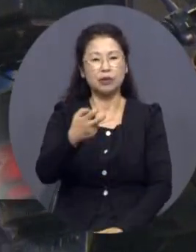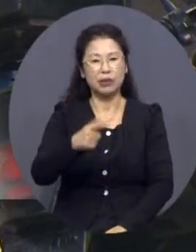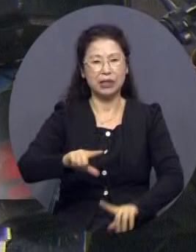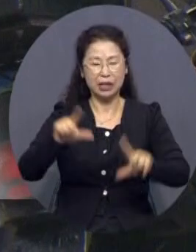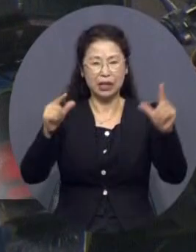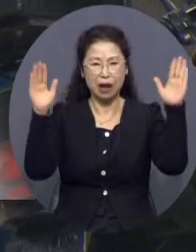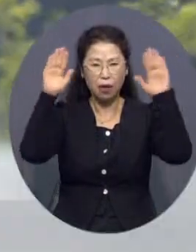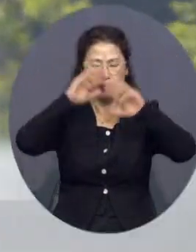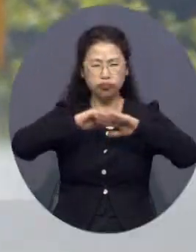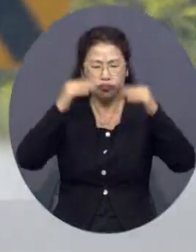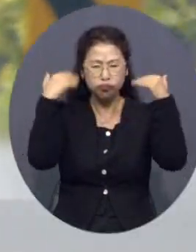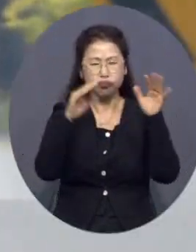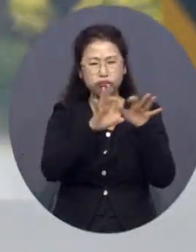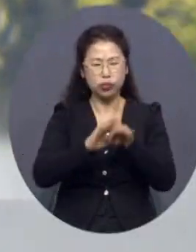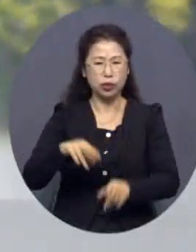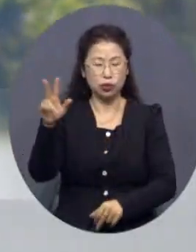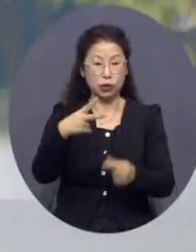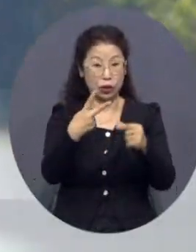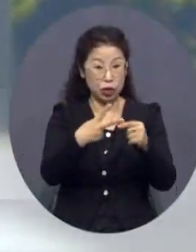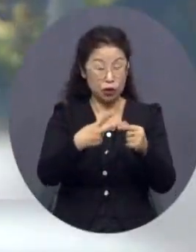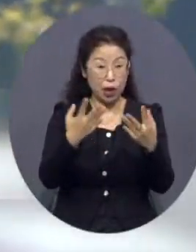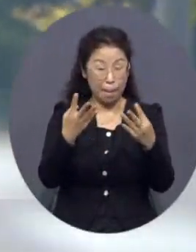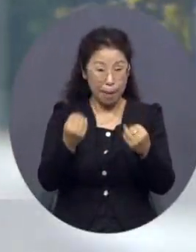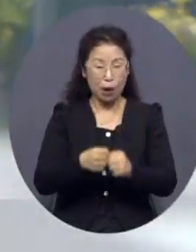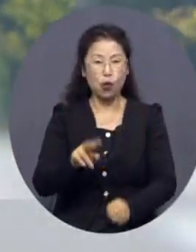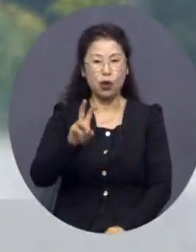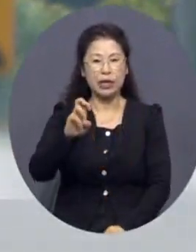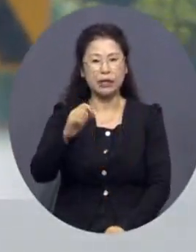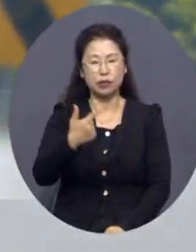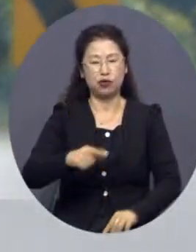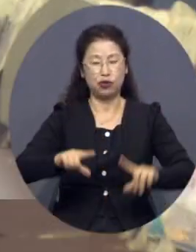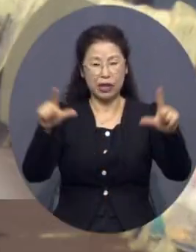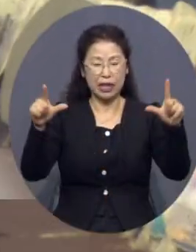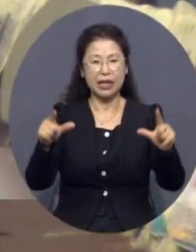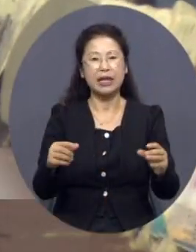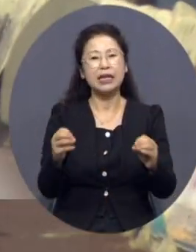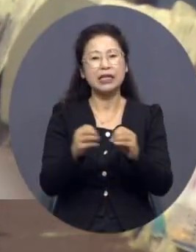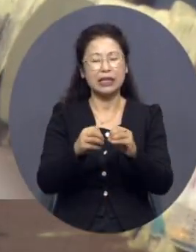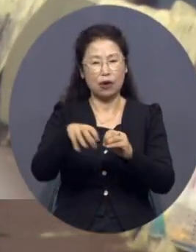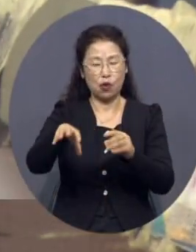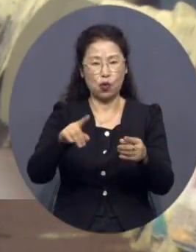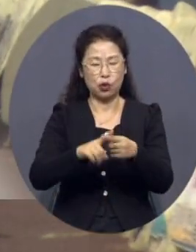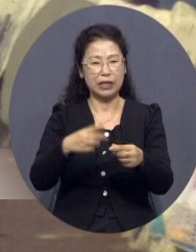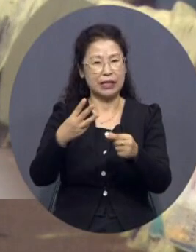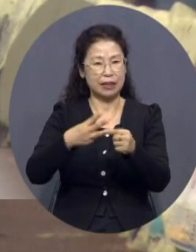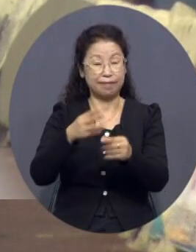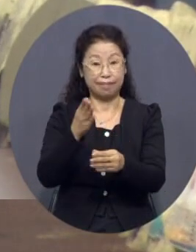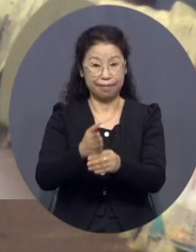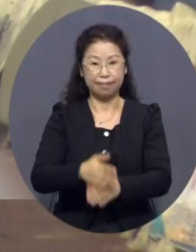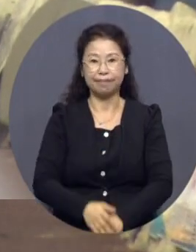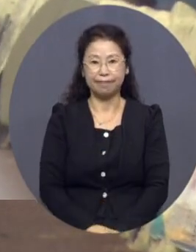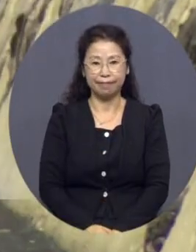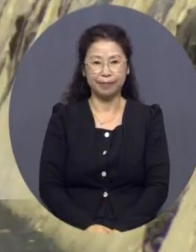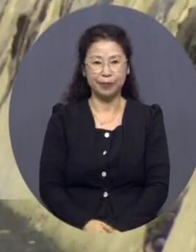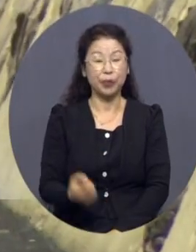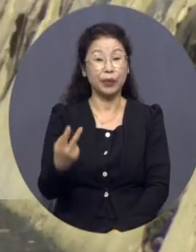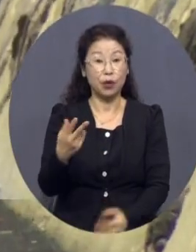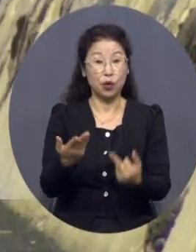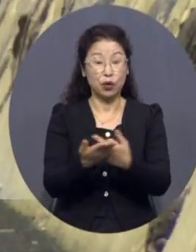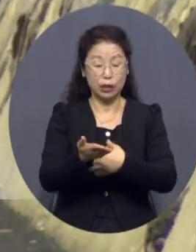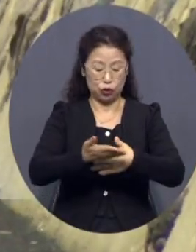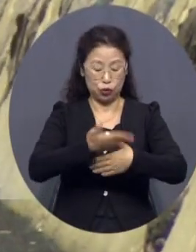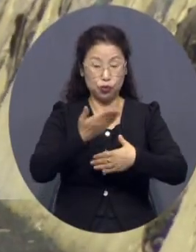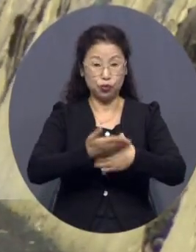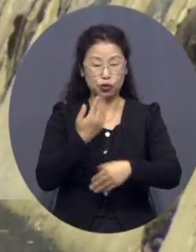나타나 전국에서 두 번째로 많았고 26일 나타난 경남 창원이 3위를 기록했습니다. 한편 제주 북부